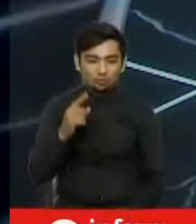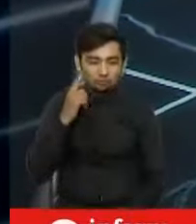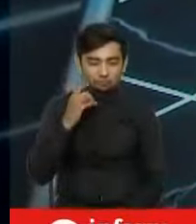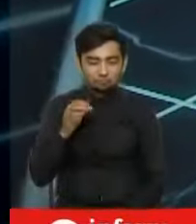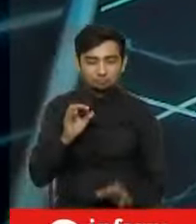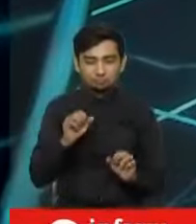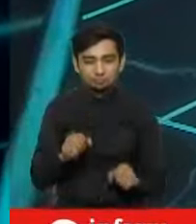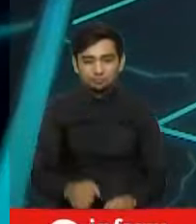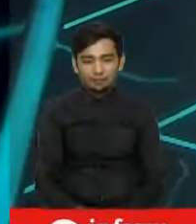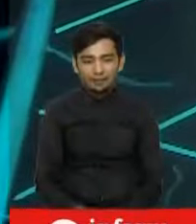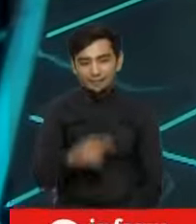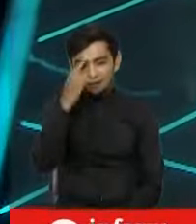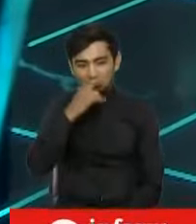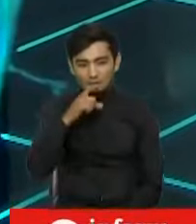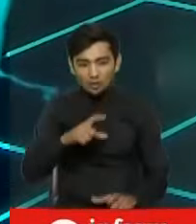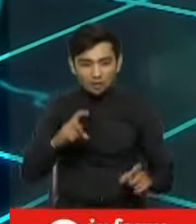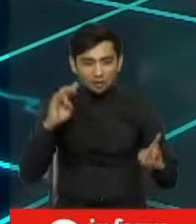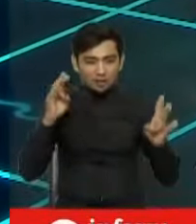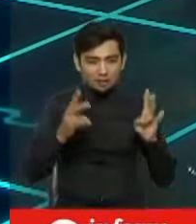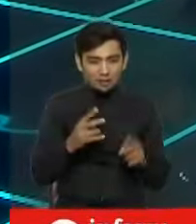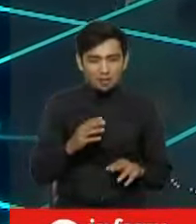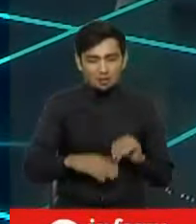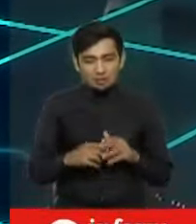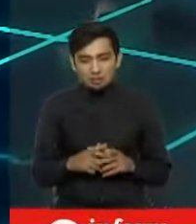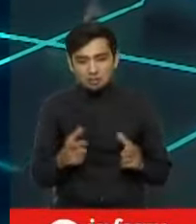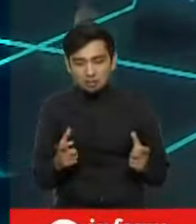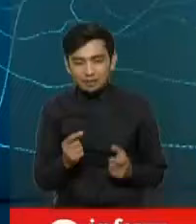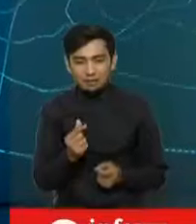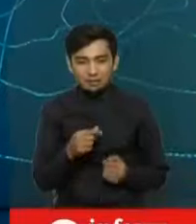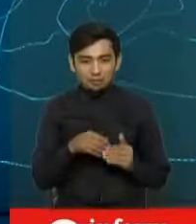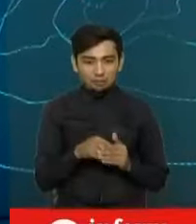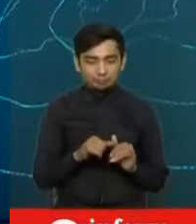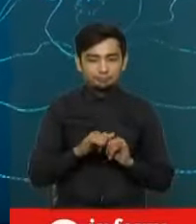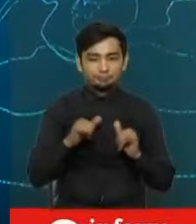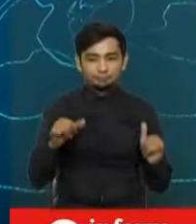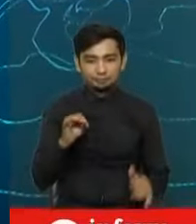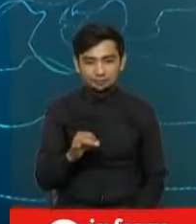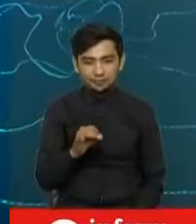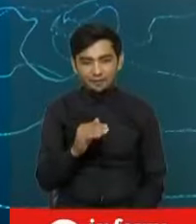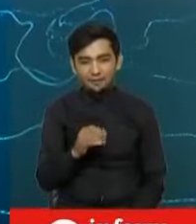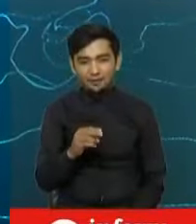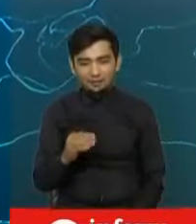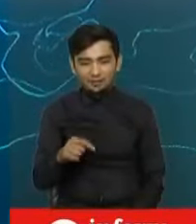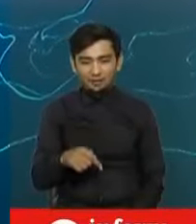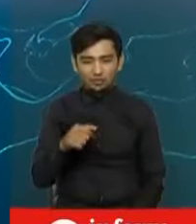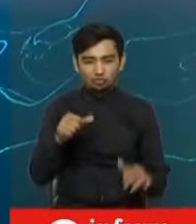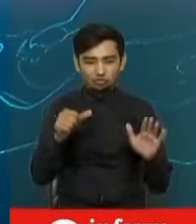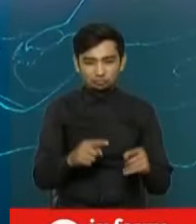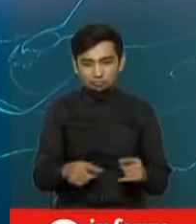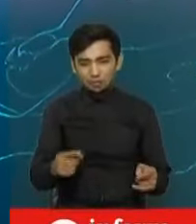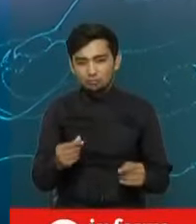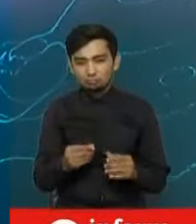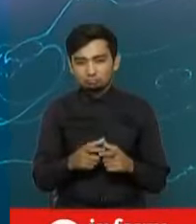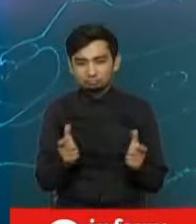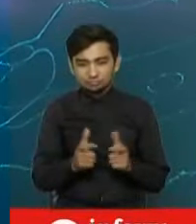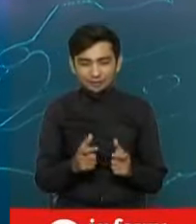Среди казахстанцев растет популярность наличных денег. Такой вывод сделали в Ассоциации финансистов. За эти полгода спрос на купюры